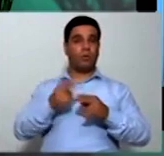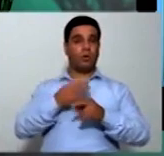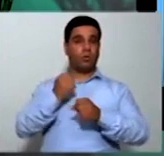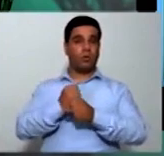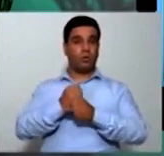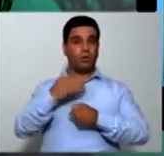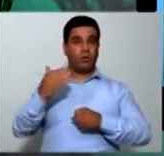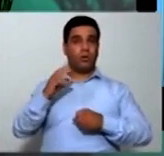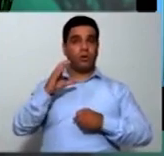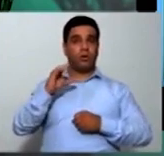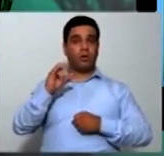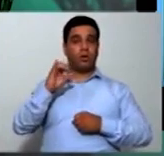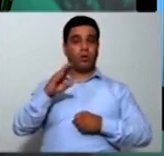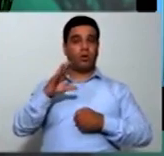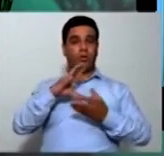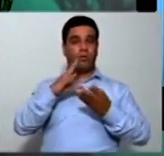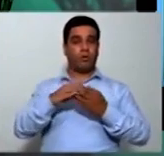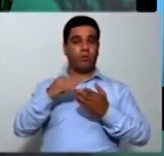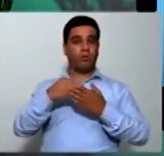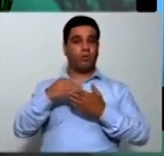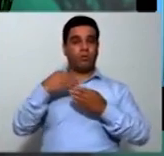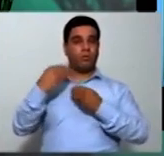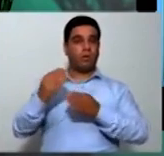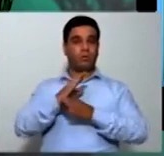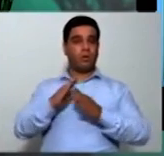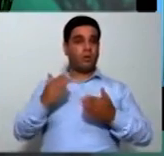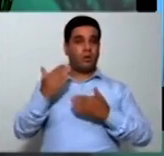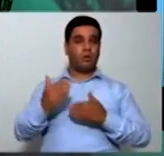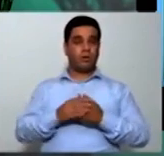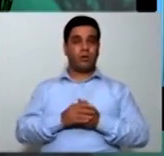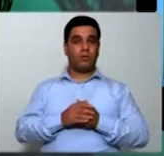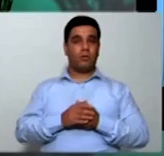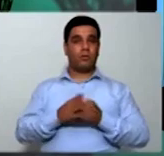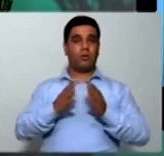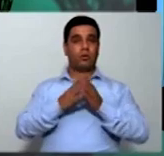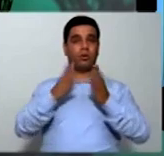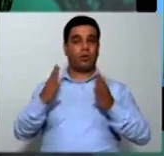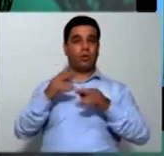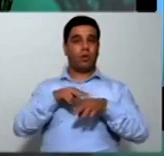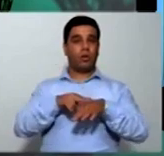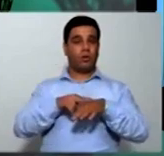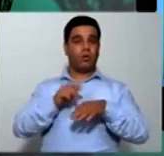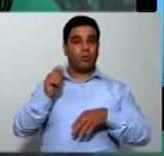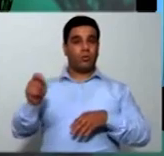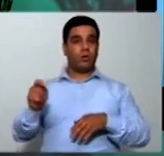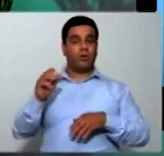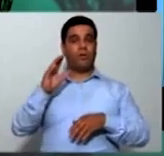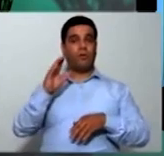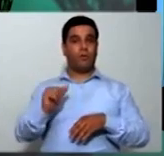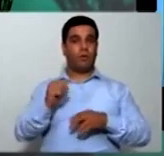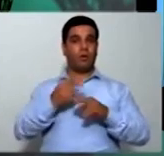etilishi, sanoat mollari bilan ta'minlanmasligi, katta soliq solinishi,